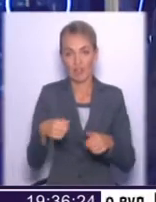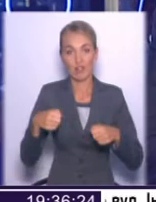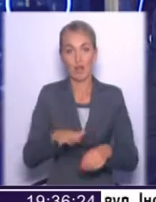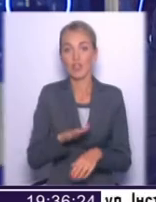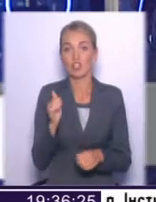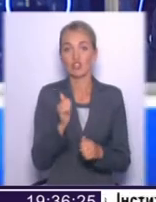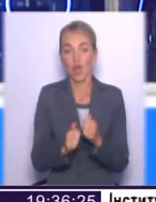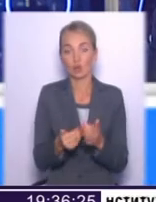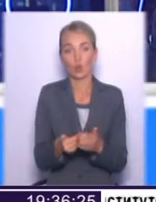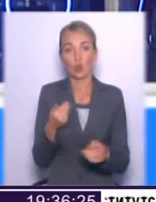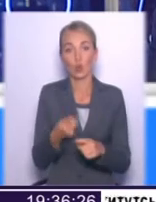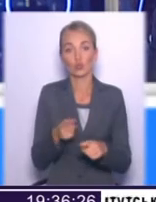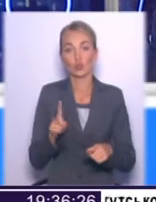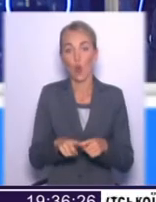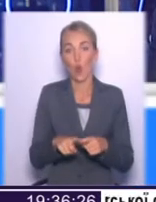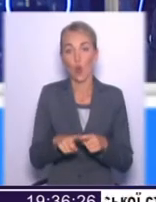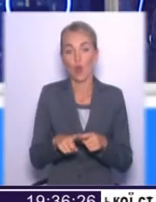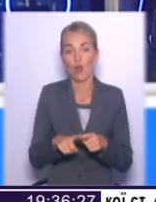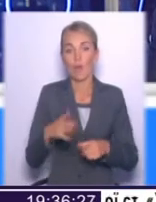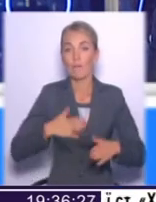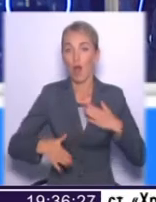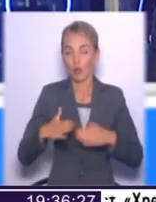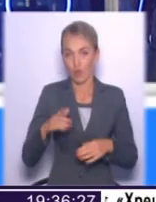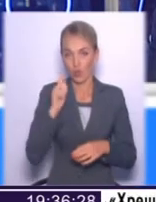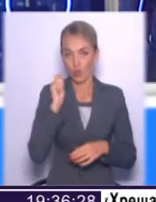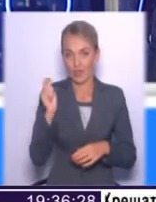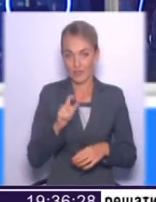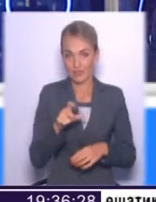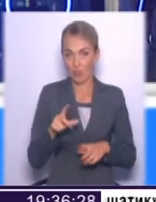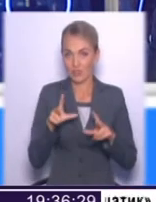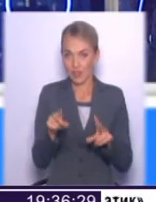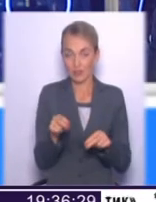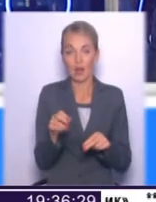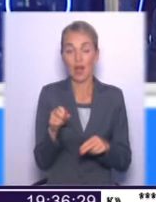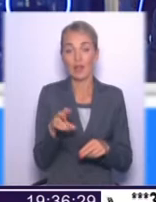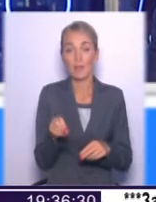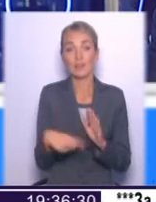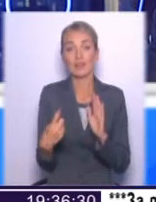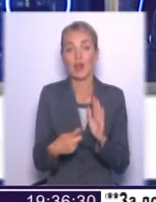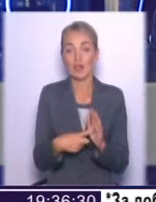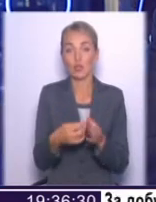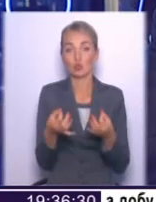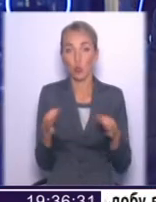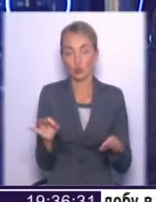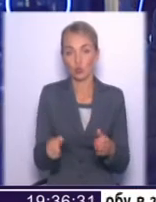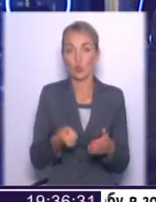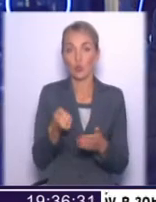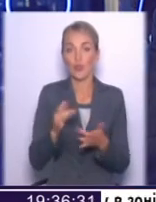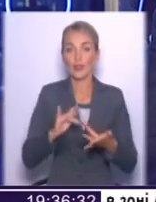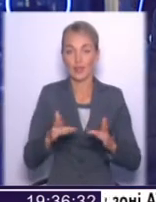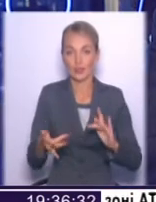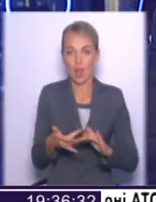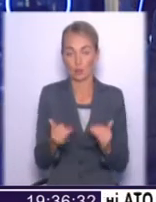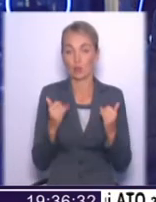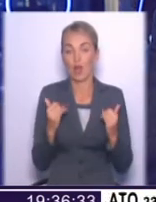цього балувала українців виконанням своїх обіцянок, але втім я можу сказати, що питання саме з доступом до інтернету